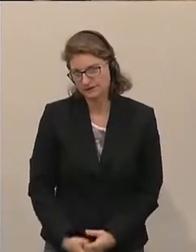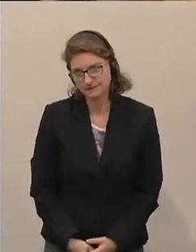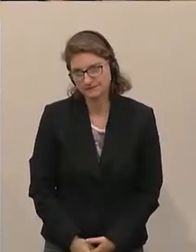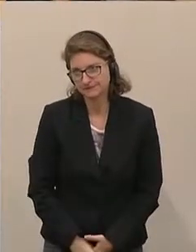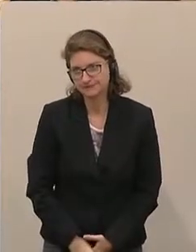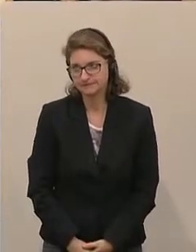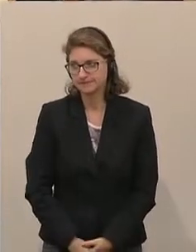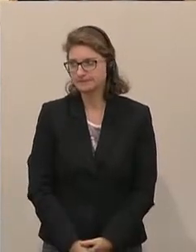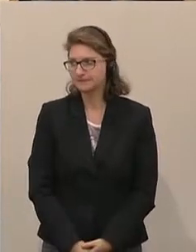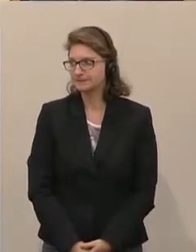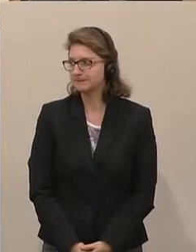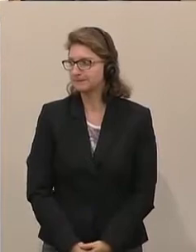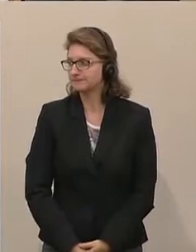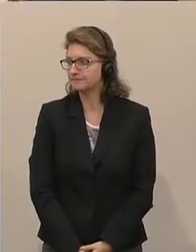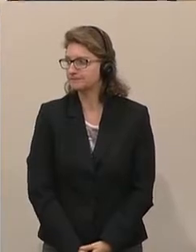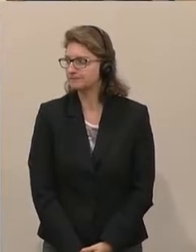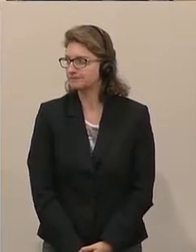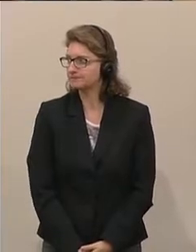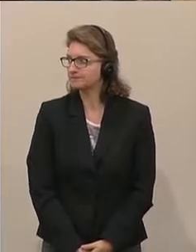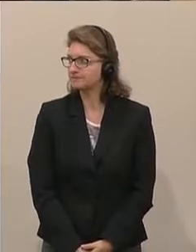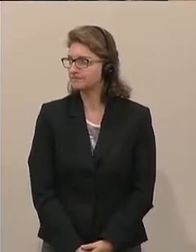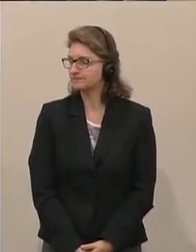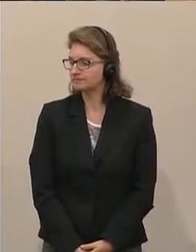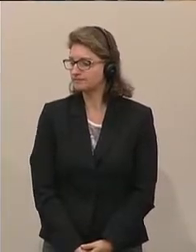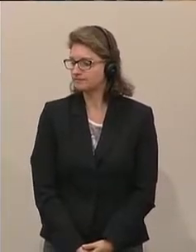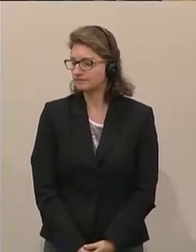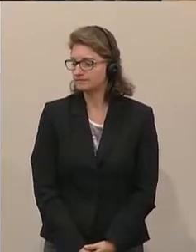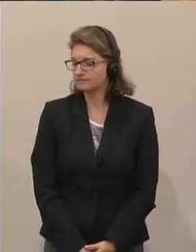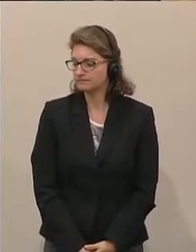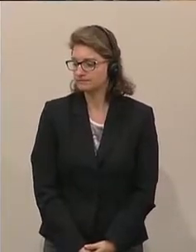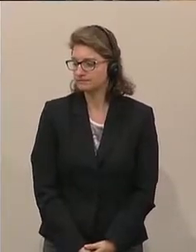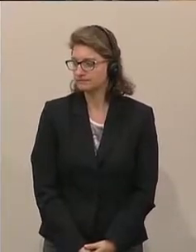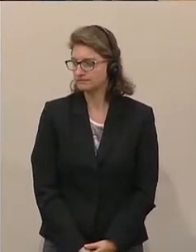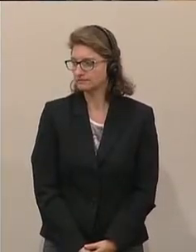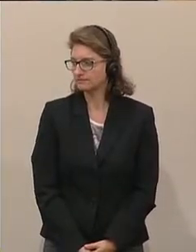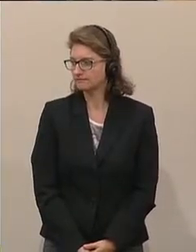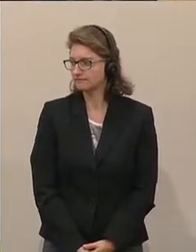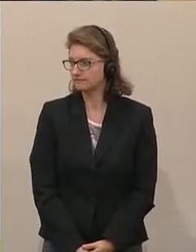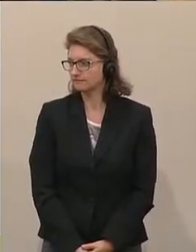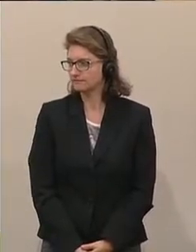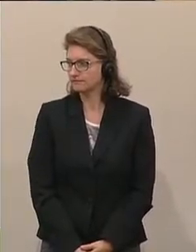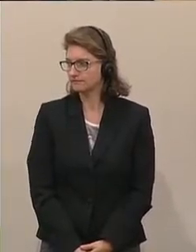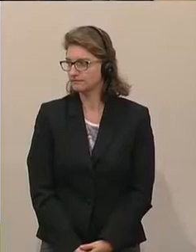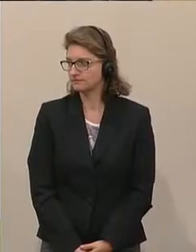keinen Druck auf ein Team von Staatsanwälten ausüben, betont Petra Steger von der FPÖ. Das Verhalten des